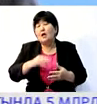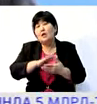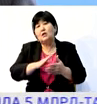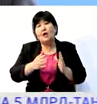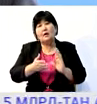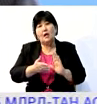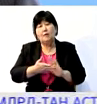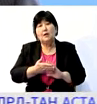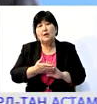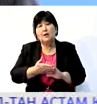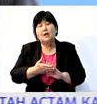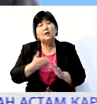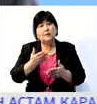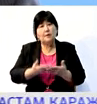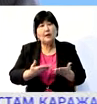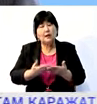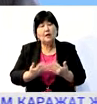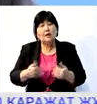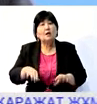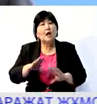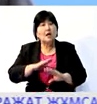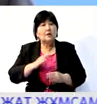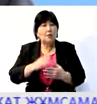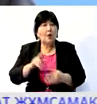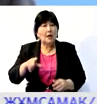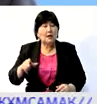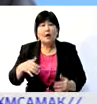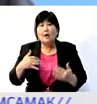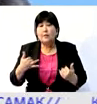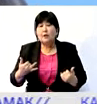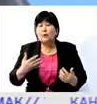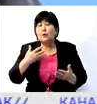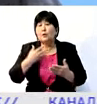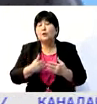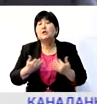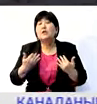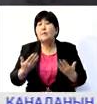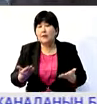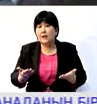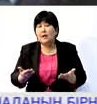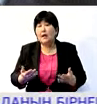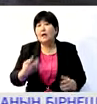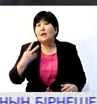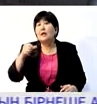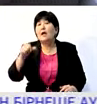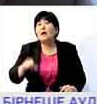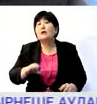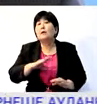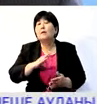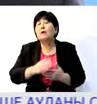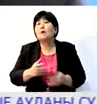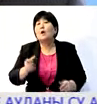жағдаймен сипатталды. Мысалы, қайтыс болған адамдар. Биылдың өзінде мінекей 2 адам қайтыс болып отыр.